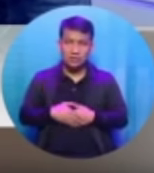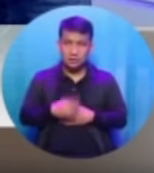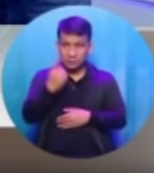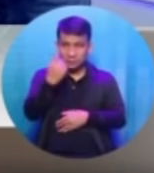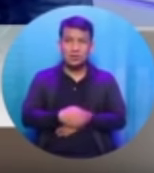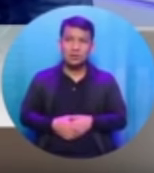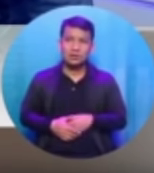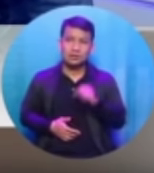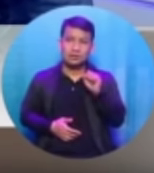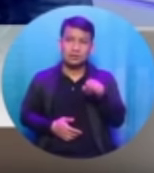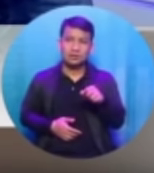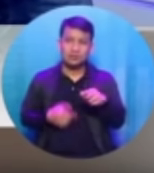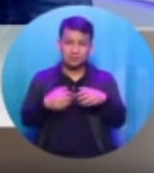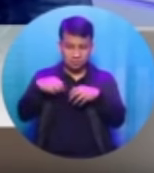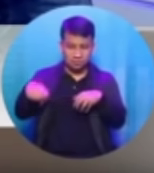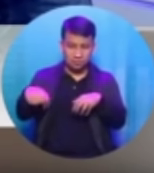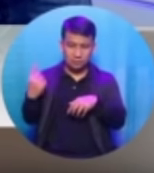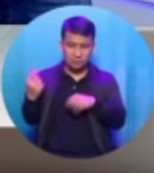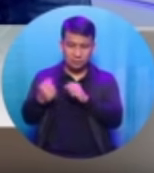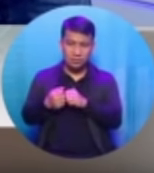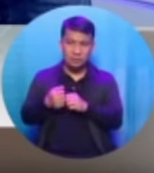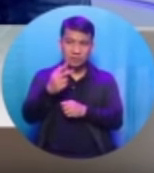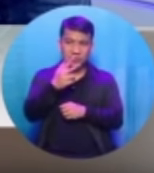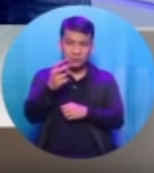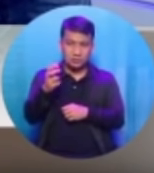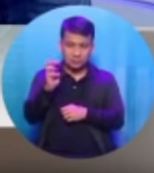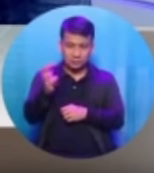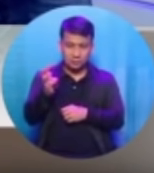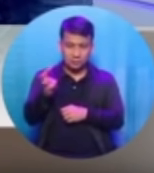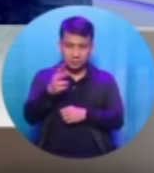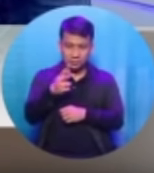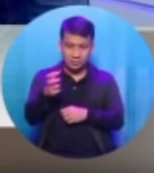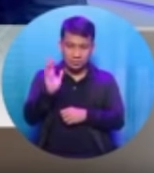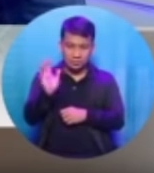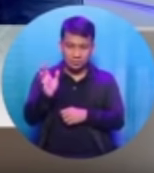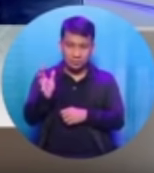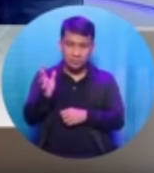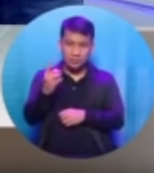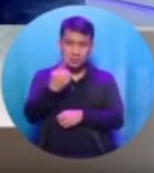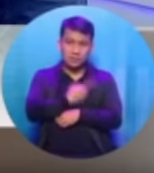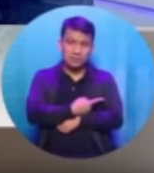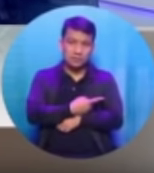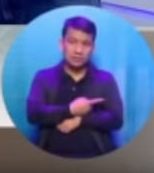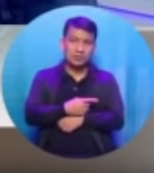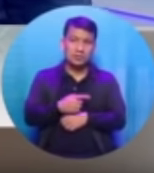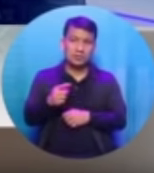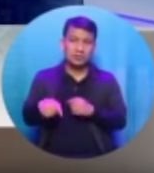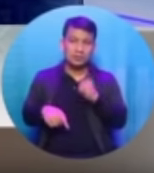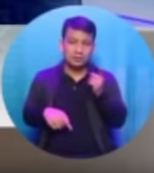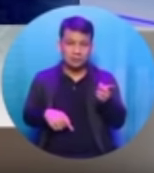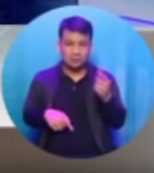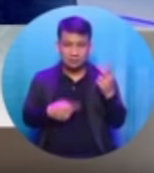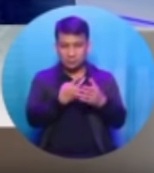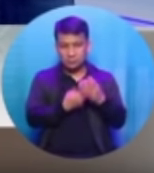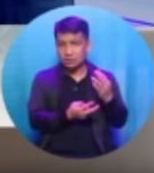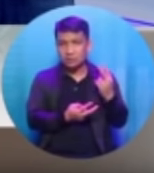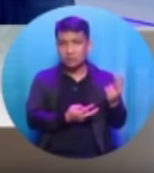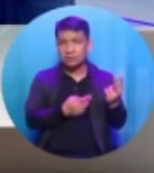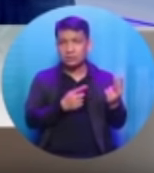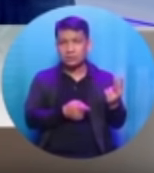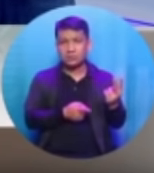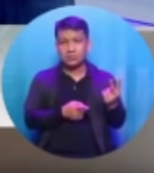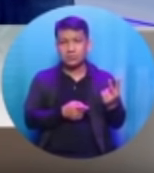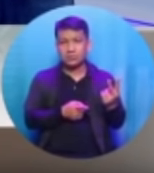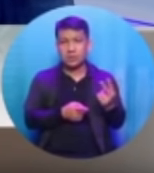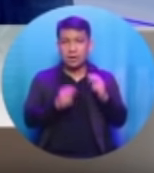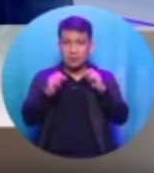kada araw? Ito pong katabi ko po, 360, 350 po ang araw. Jesus Mario Sep. Itong dalawa pong katabi ko. Nako